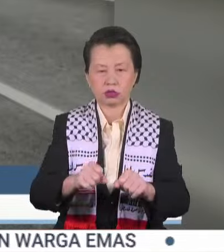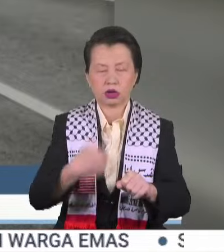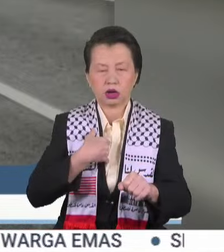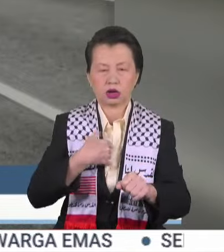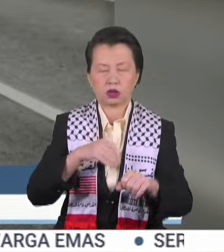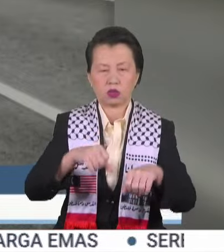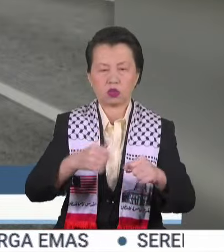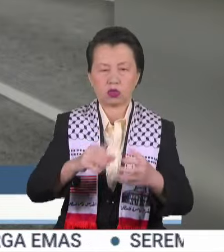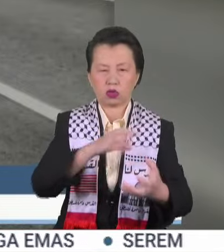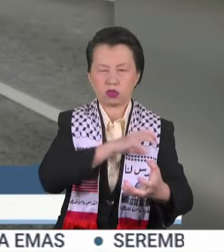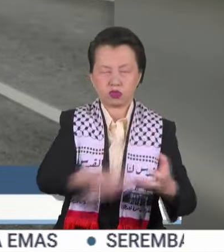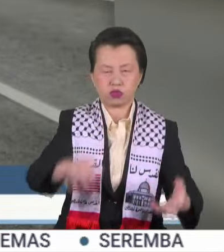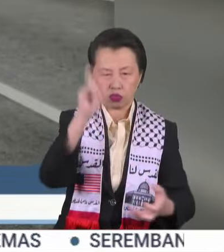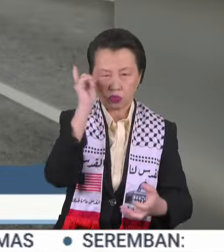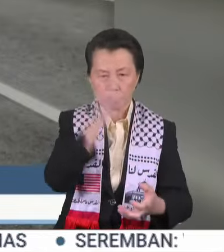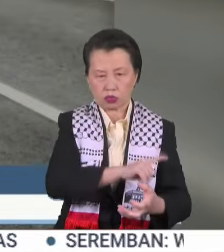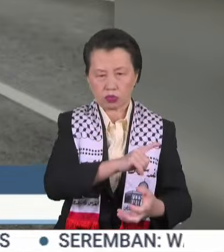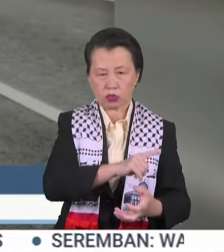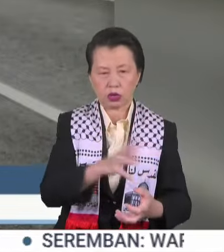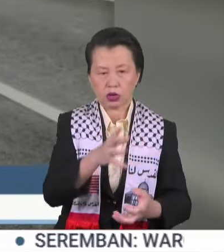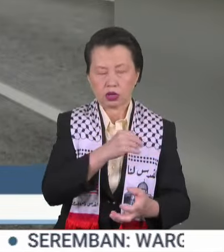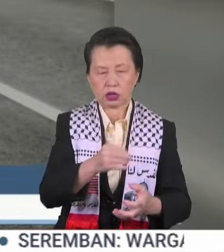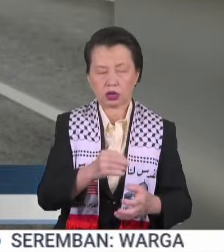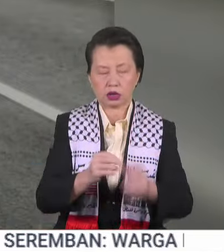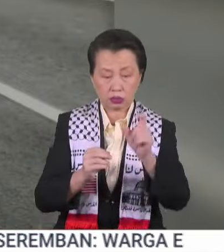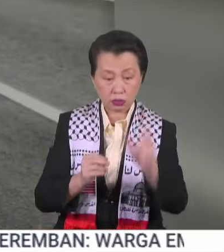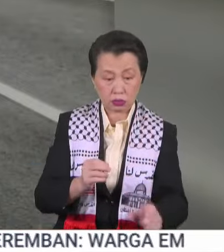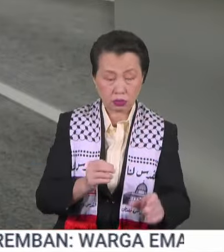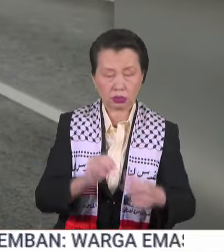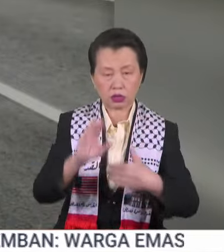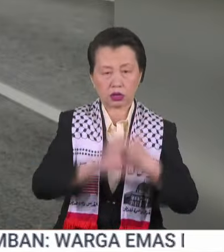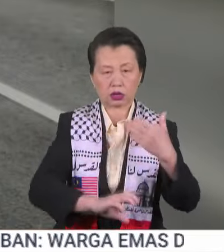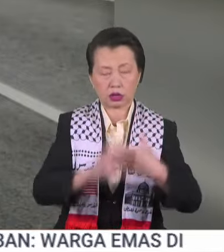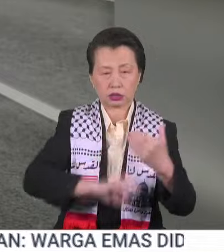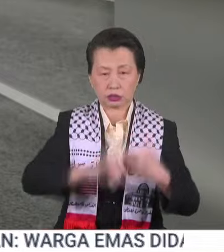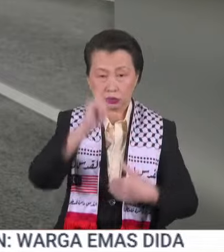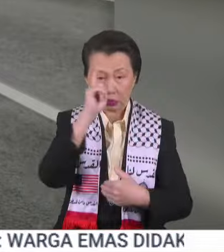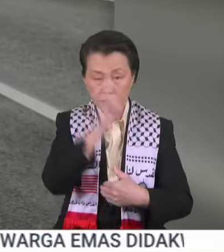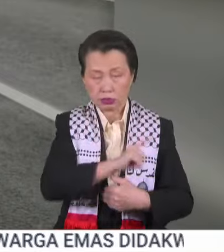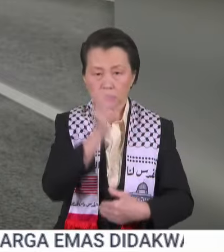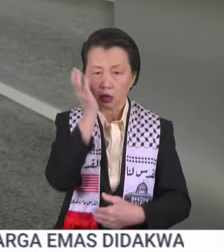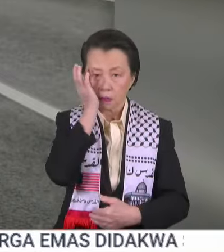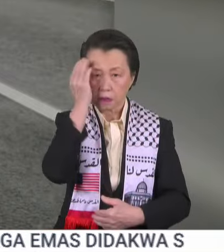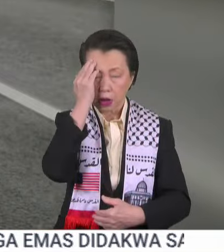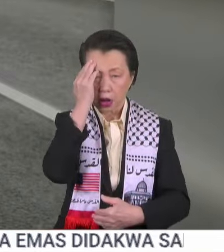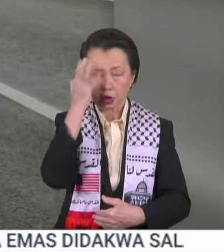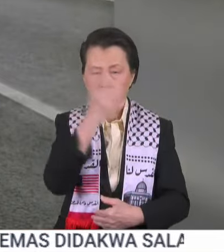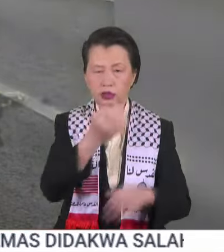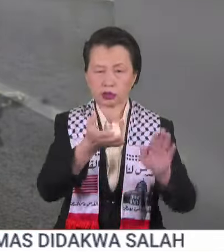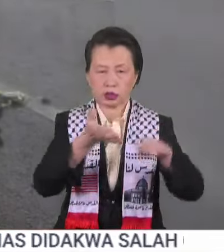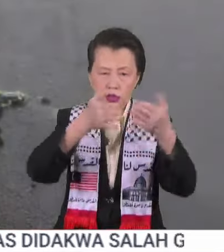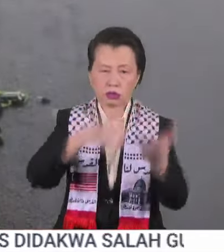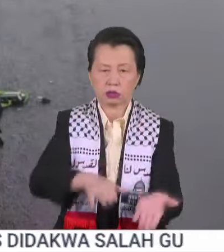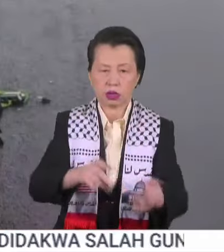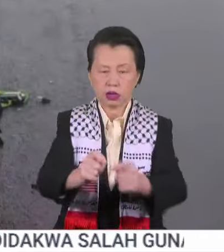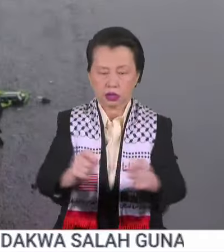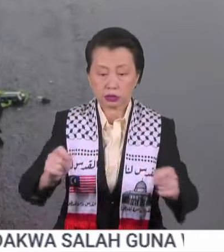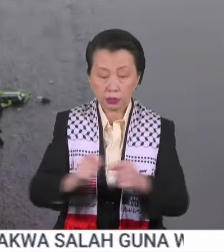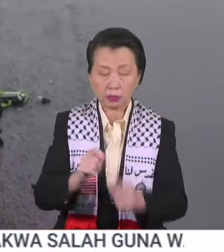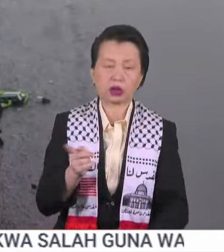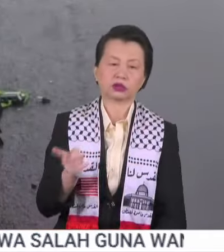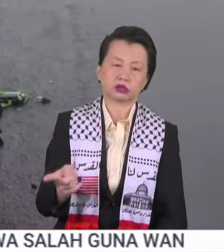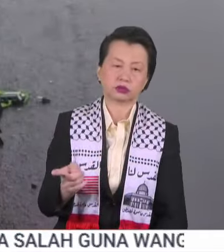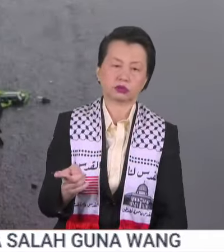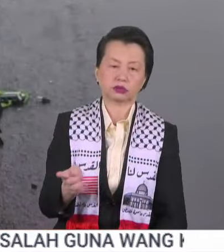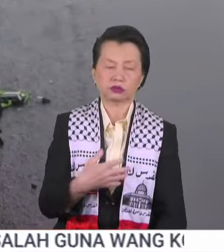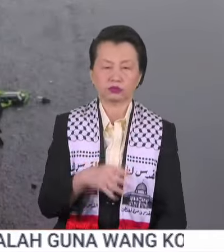mengalami kerosakan teruk di bahagian hadapan dan mangsa mengalami kecederaan parah di bahagian kepala dan meninggal dunia di tempat